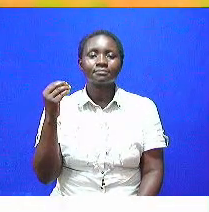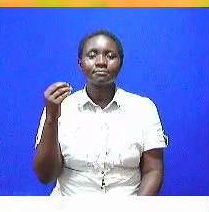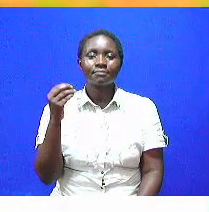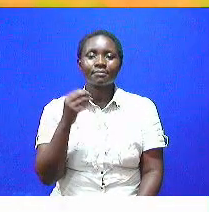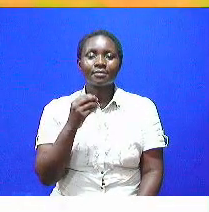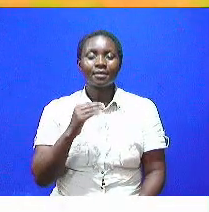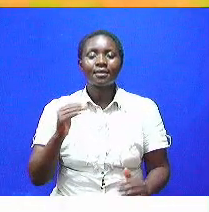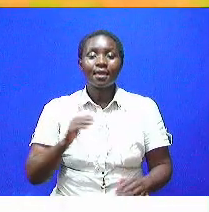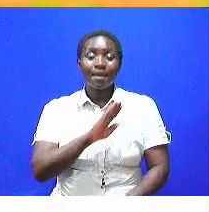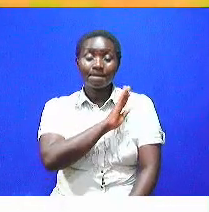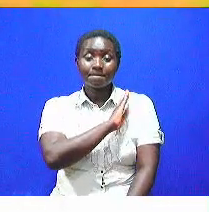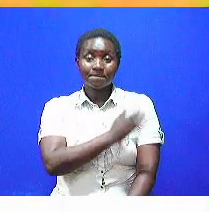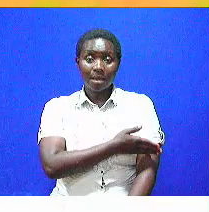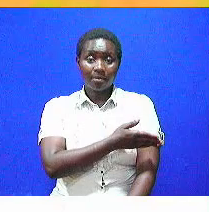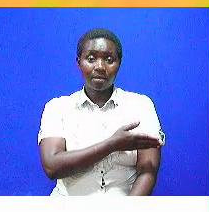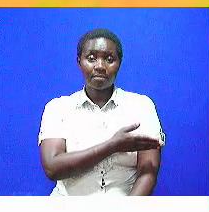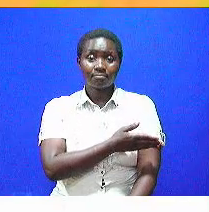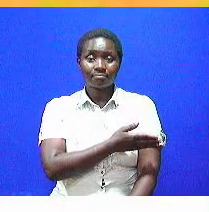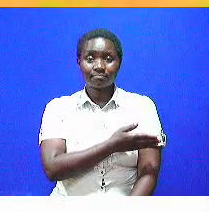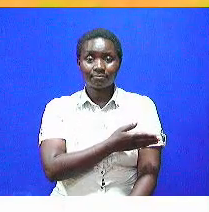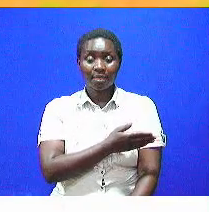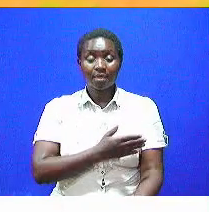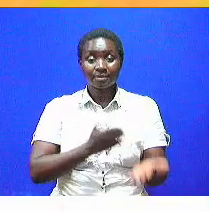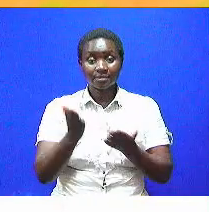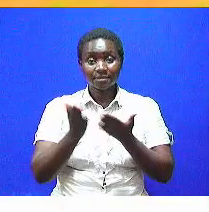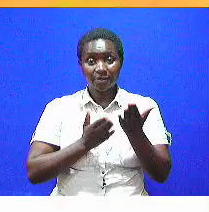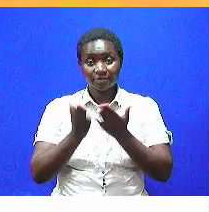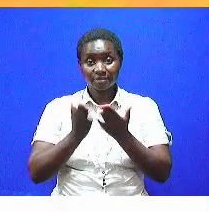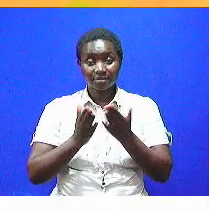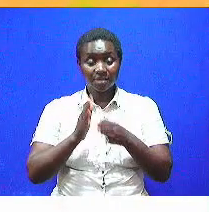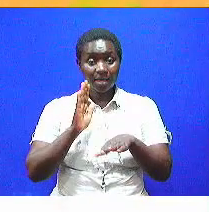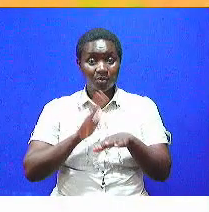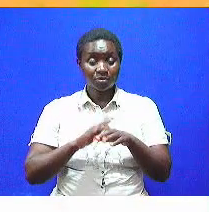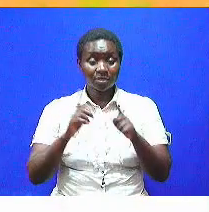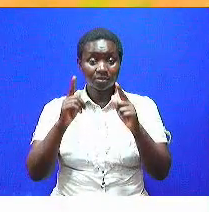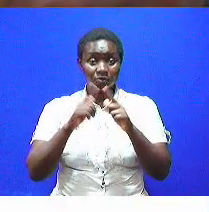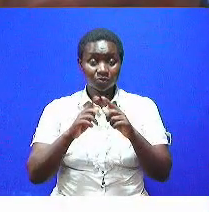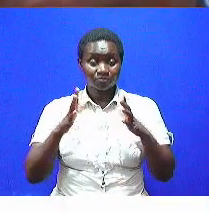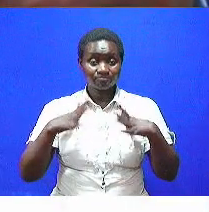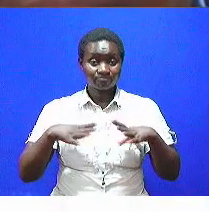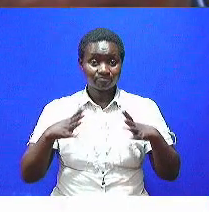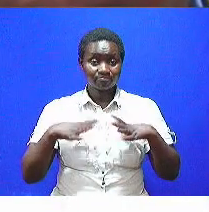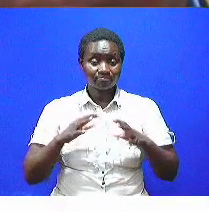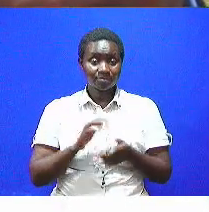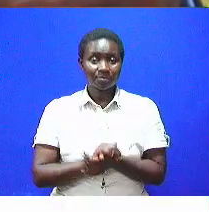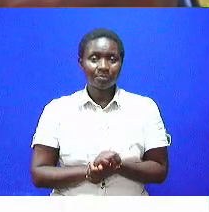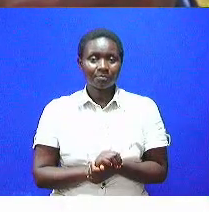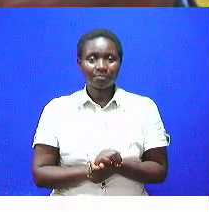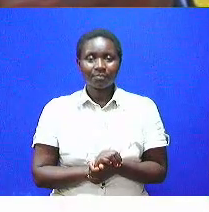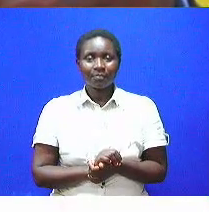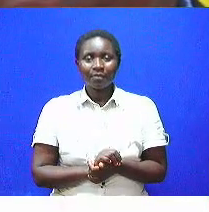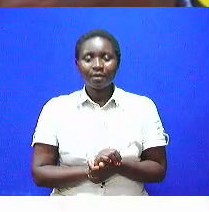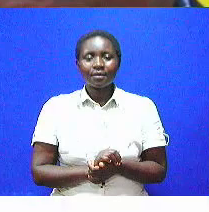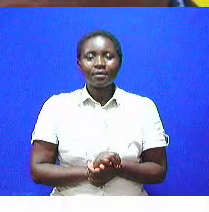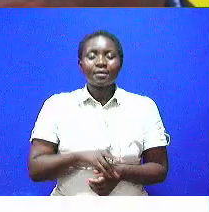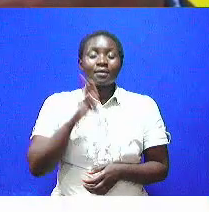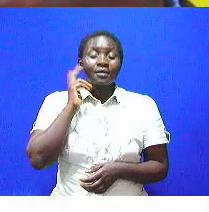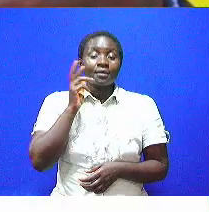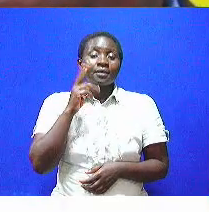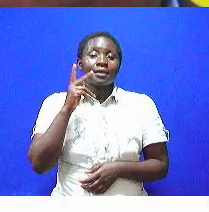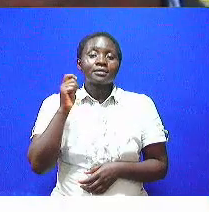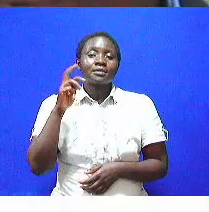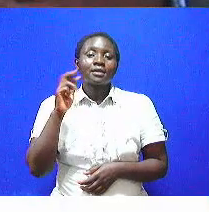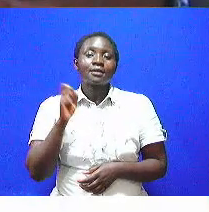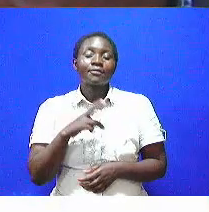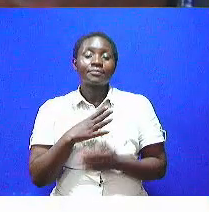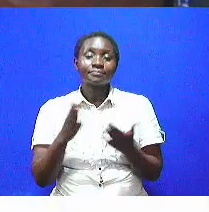chinguru linde nyare ko services jire chingi ya kuchese abana inji kere Kisii teaching and referral hospital eko ba fully